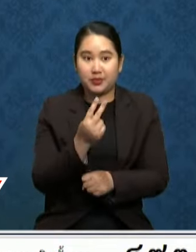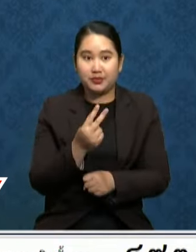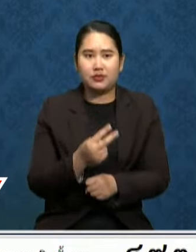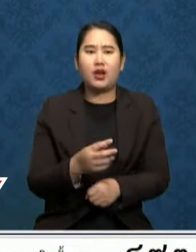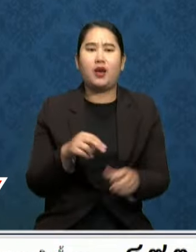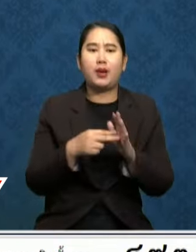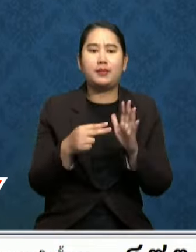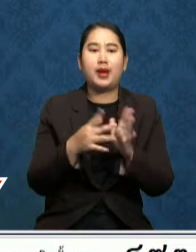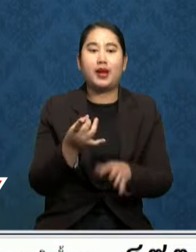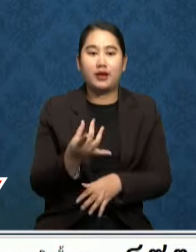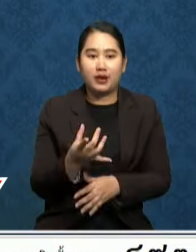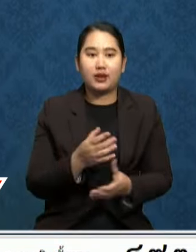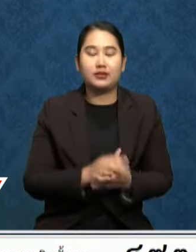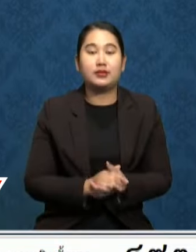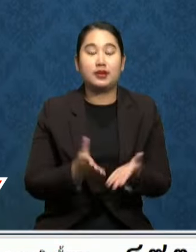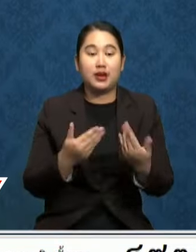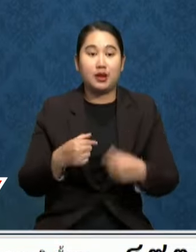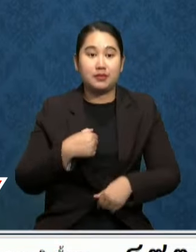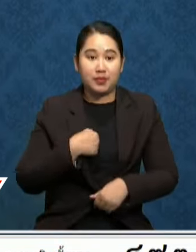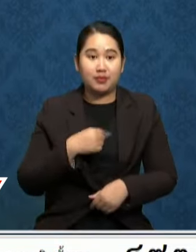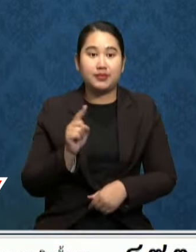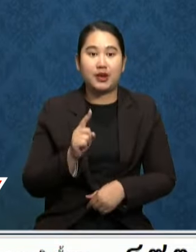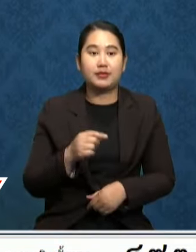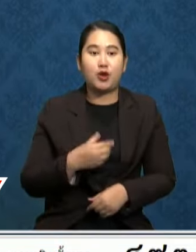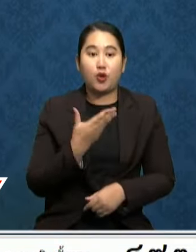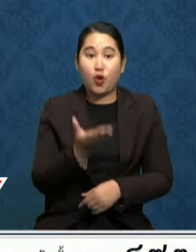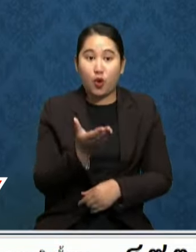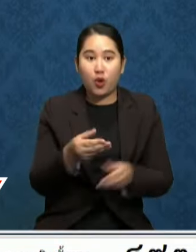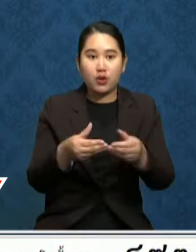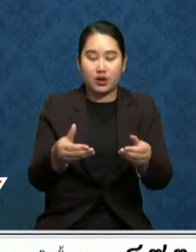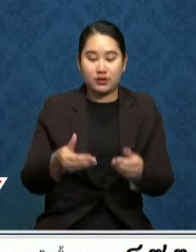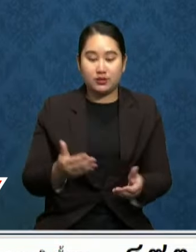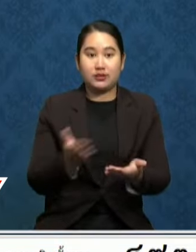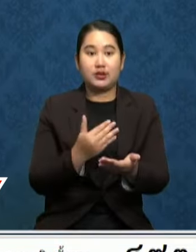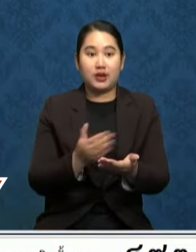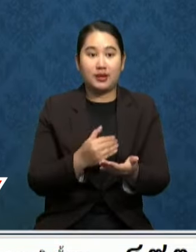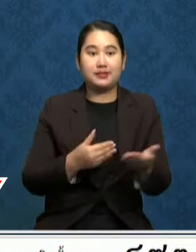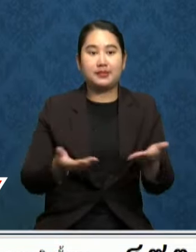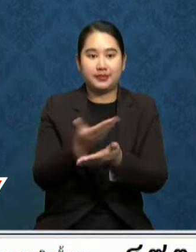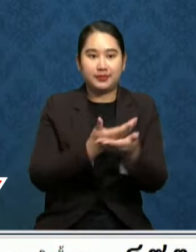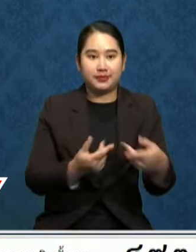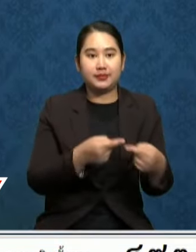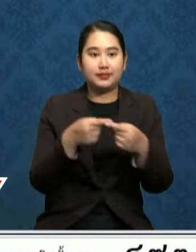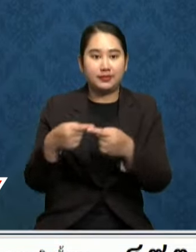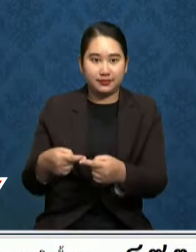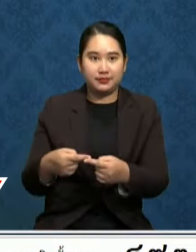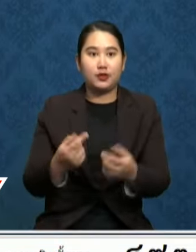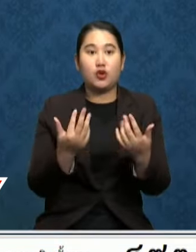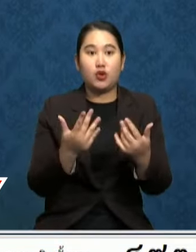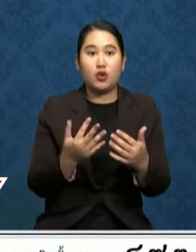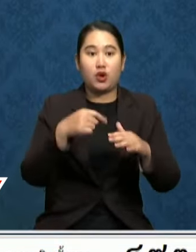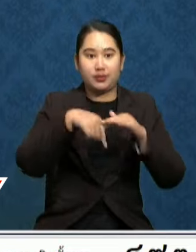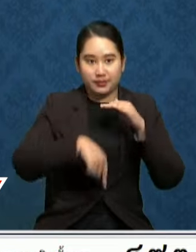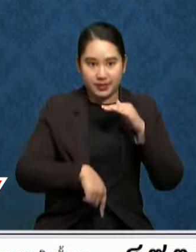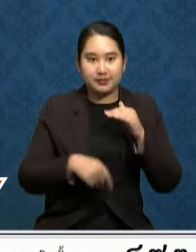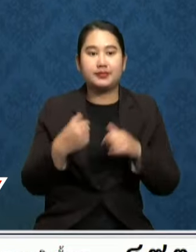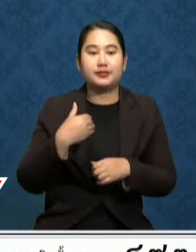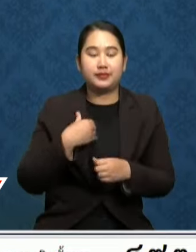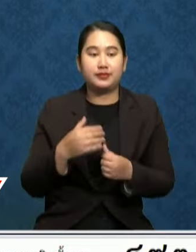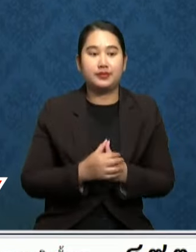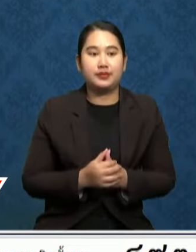คืออะไรจัดนั้ ผม lidtตขอเอกษษารในควทจะพิสยหนาต่ไปซึเดยผมจะลง pounds in the same time